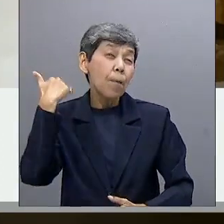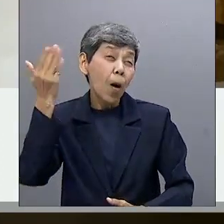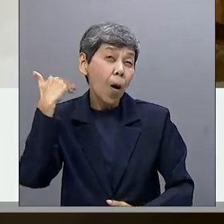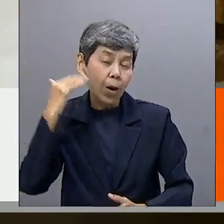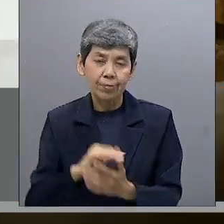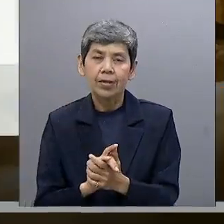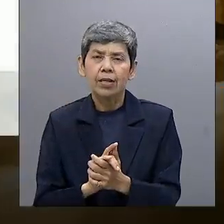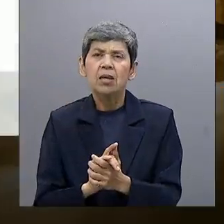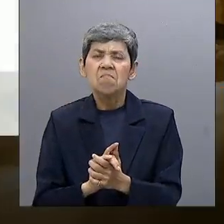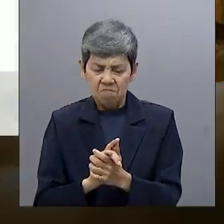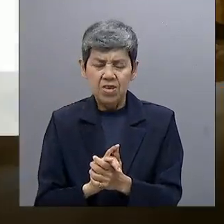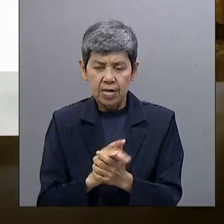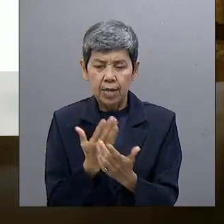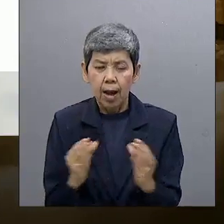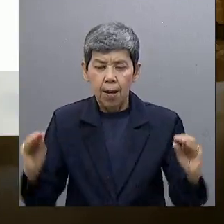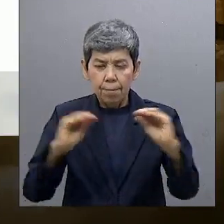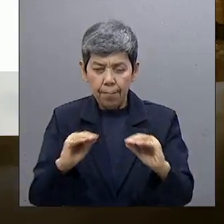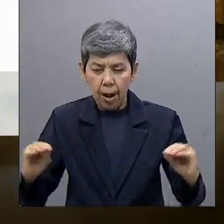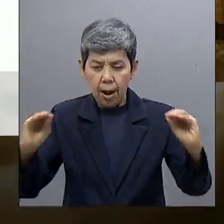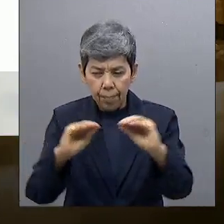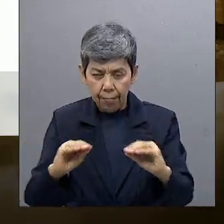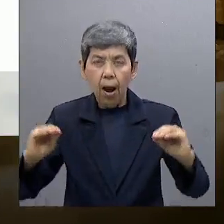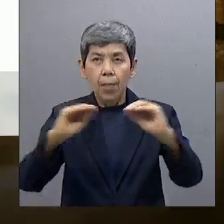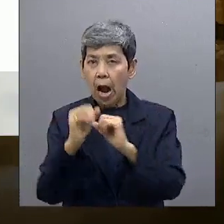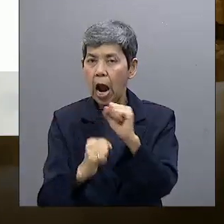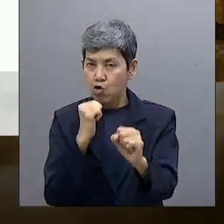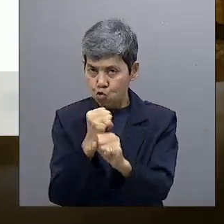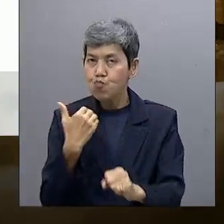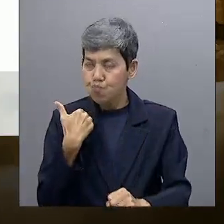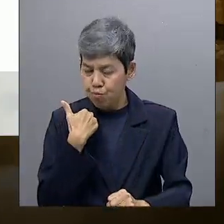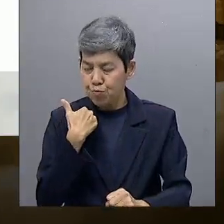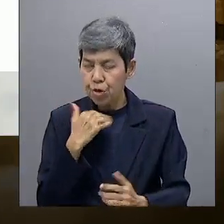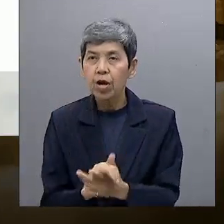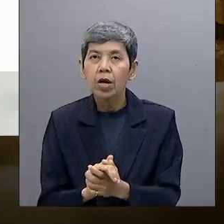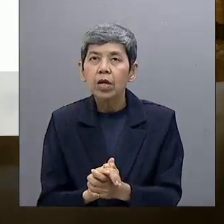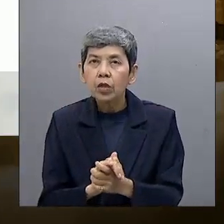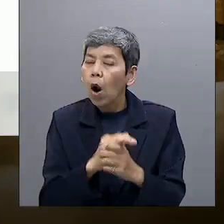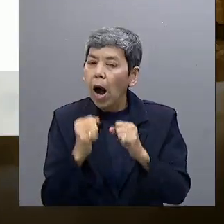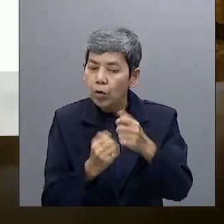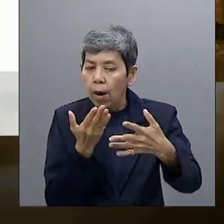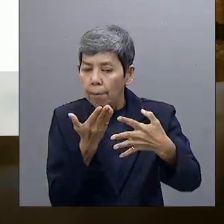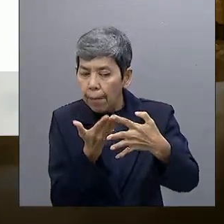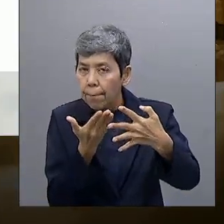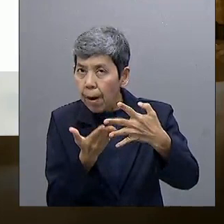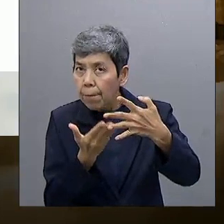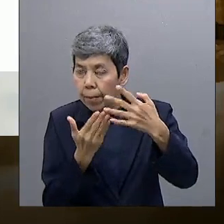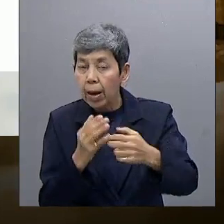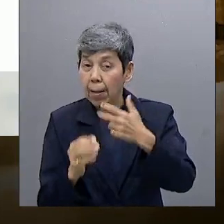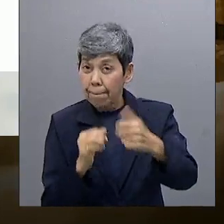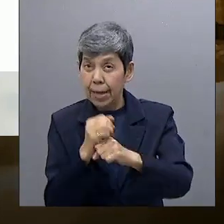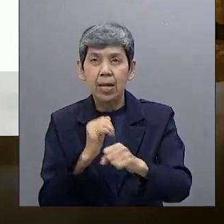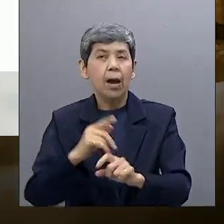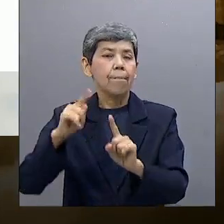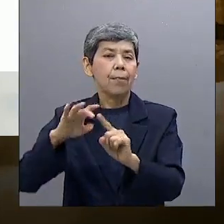กำหนดจำกัดการจ่ายเงินสมทบสูงสุดตามช่วงอายุสมาชิกเป็นทุกช่วงอายุสูงสุดไม่เกินปีละ